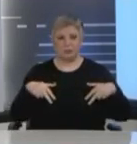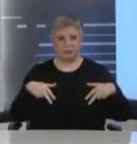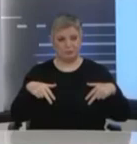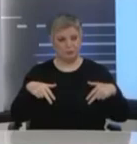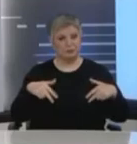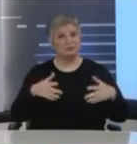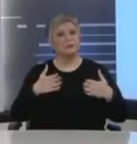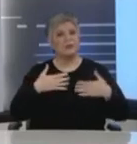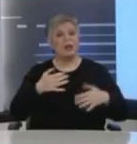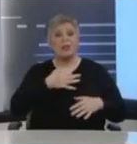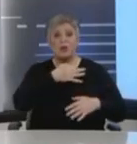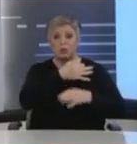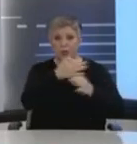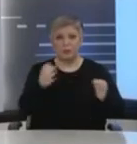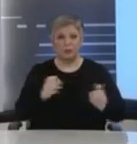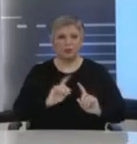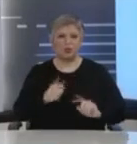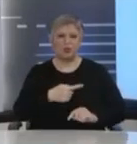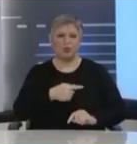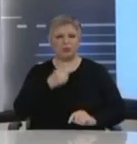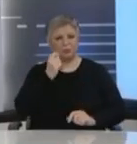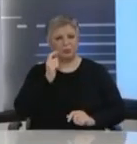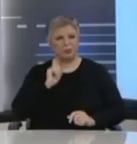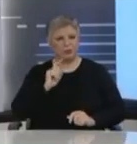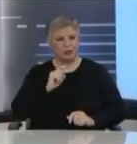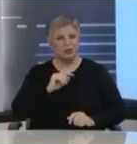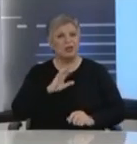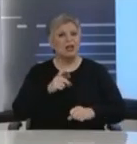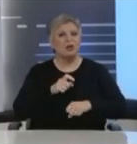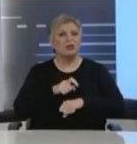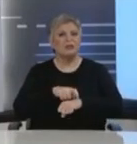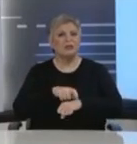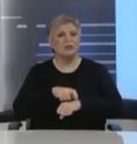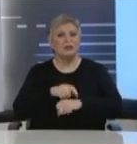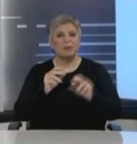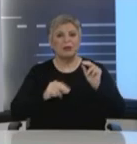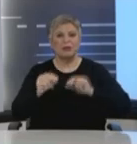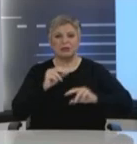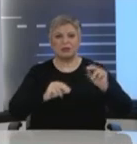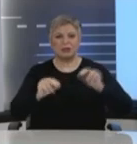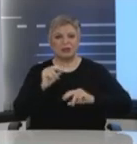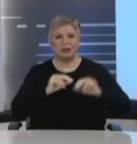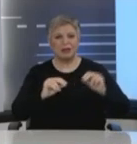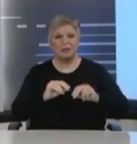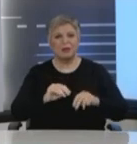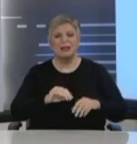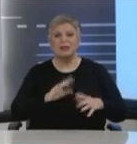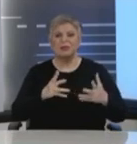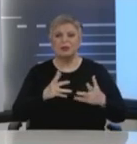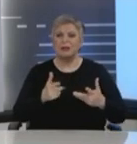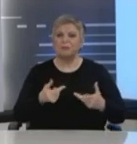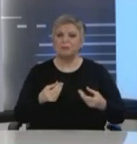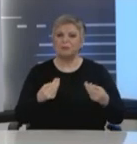Κυρίες και κύριοι βουλευτές, η απόψινή συζήτηση πραγματοποιείται σε μια πολύ βαριά,